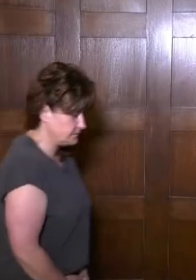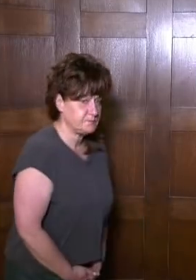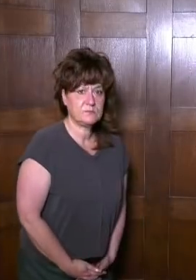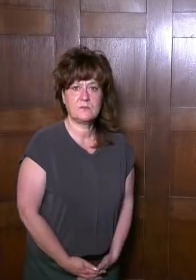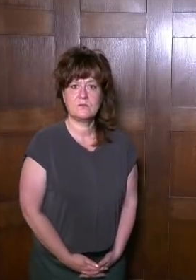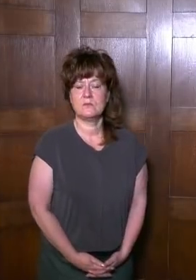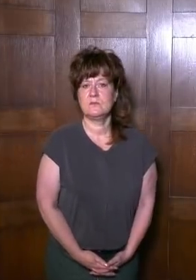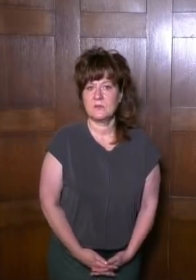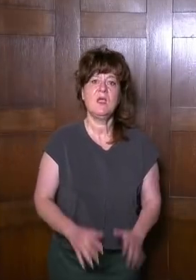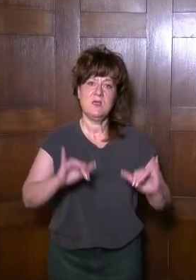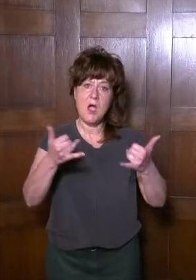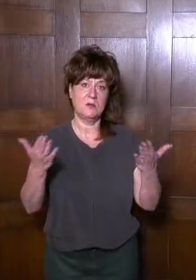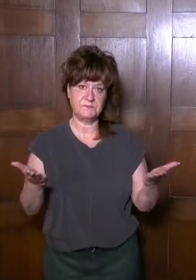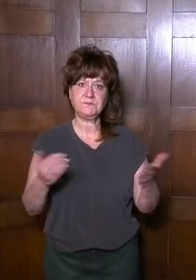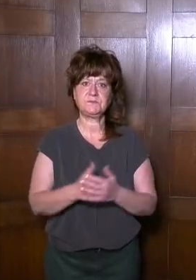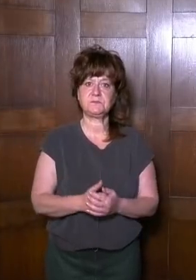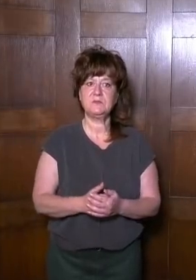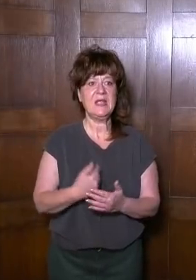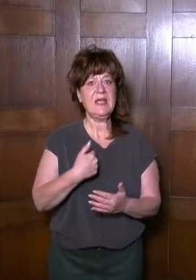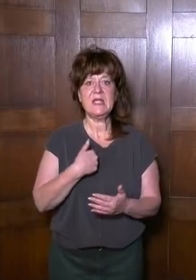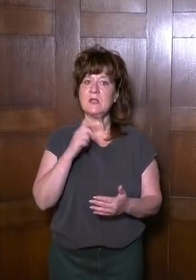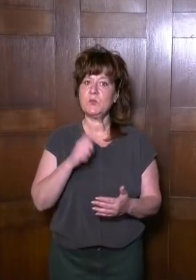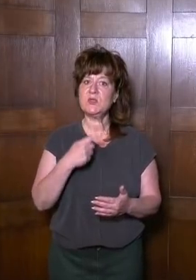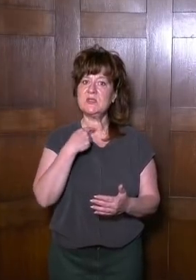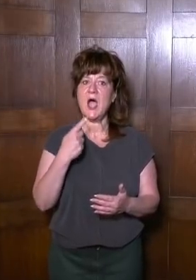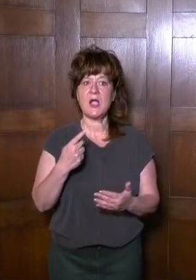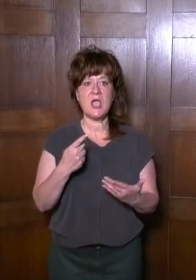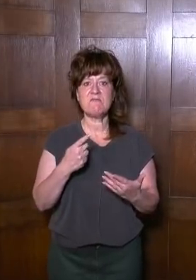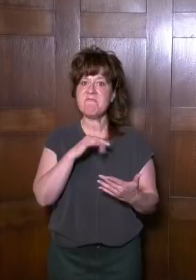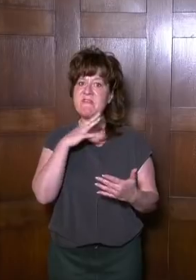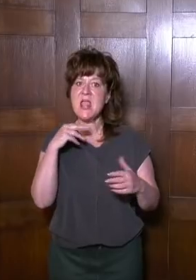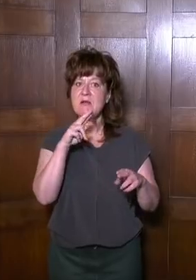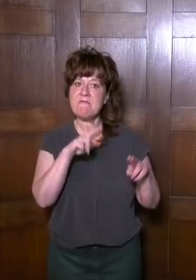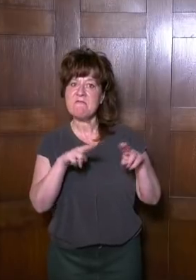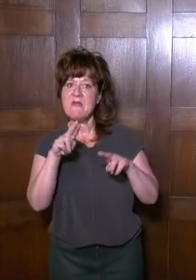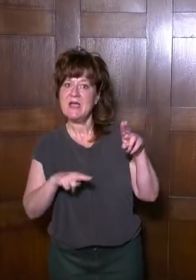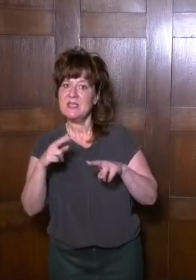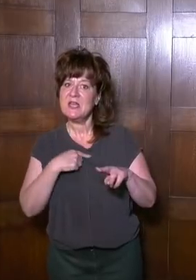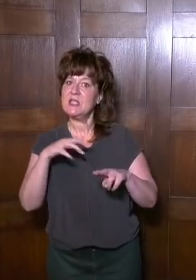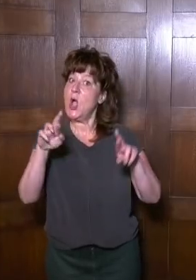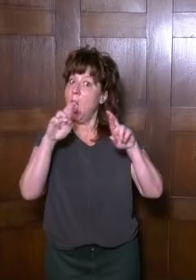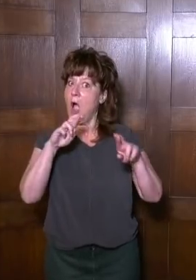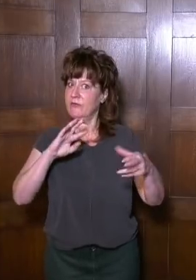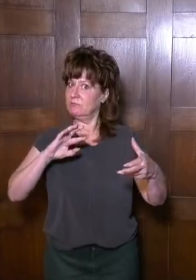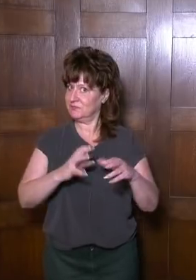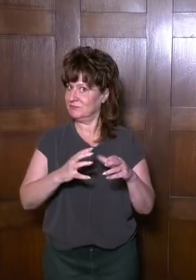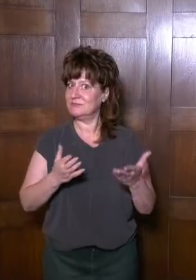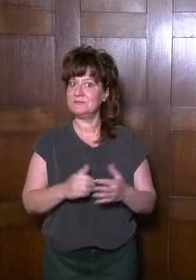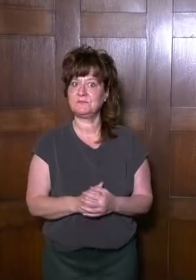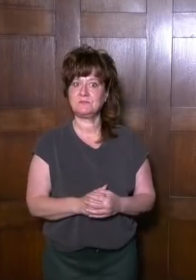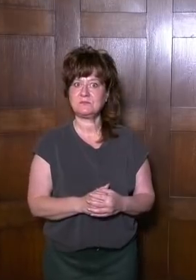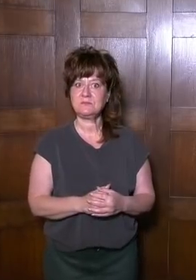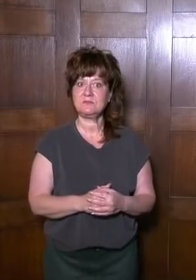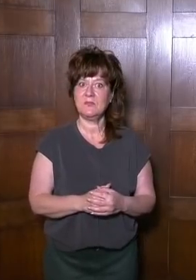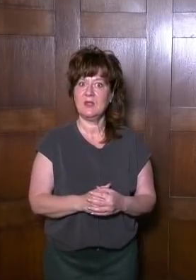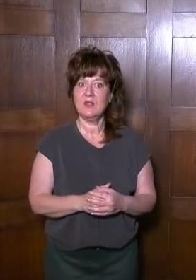Ja, also bei mir muss ich sagen, es ist sehr vielschichtig. Ich hoffe, dass ich mich sehr kurz fassen kann. Es